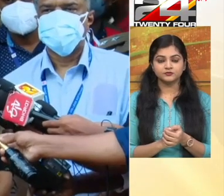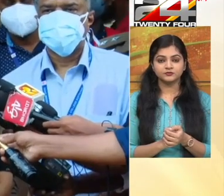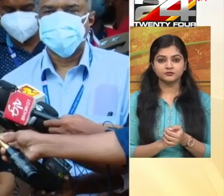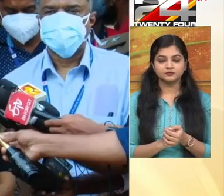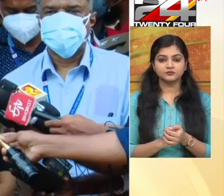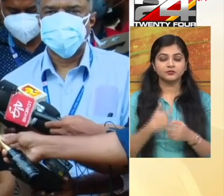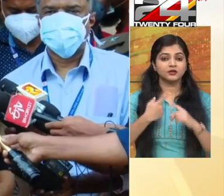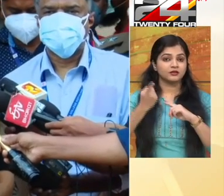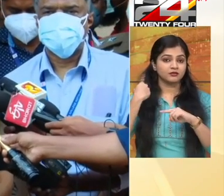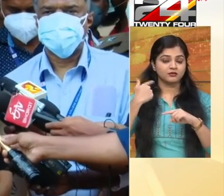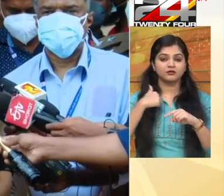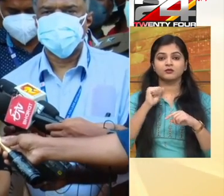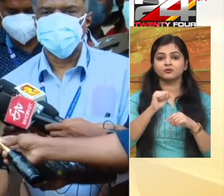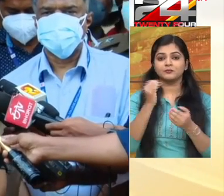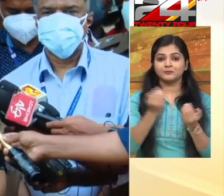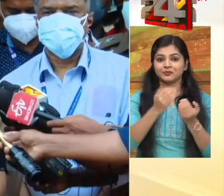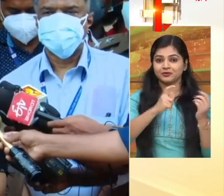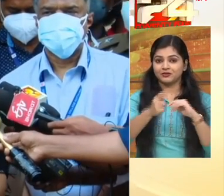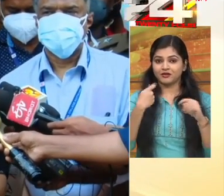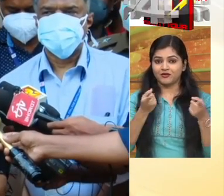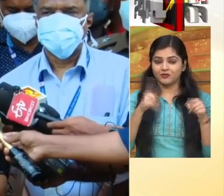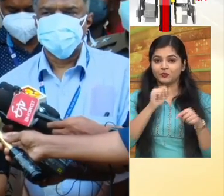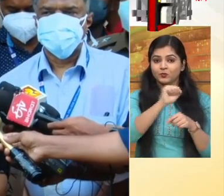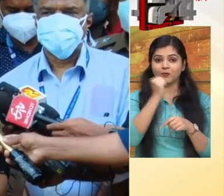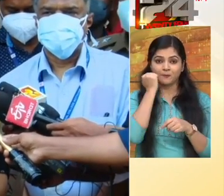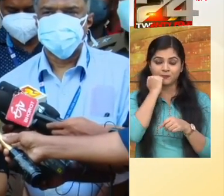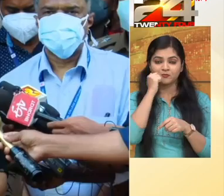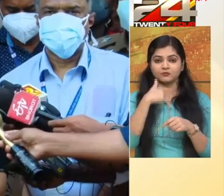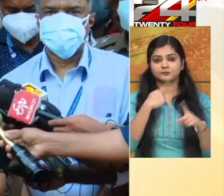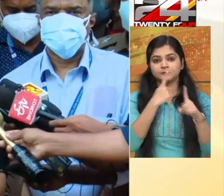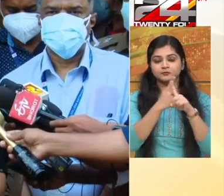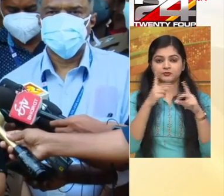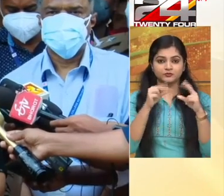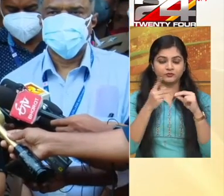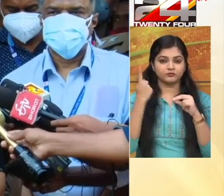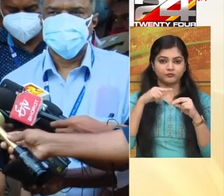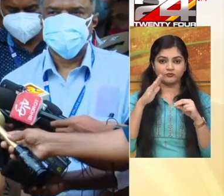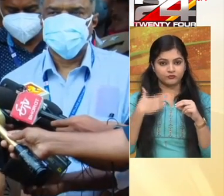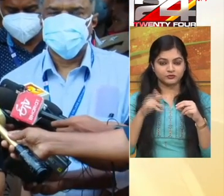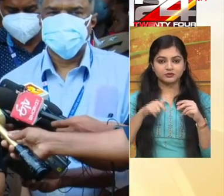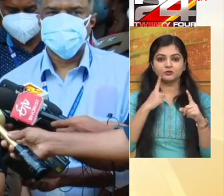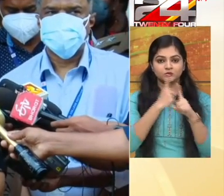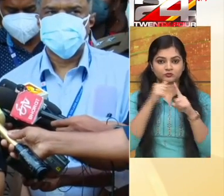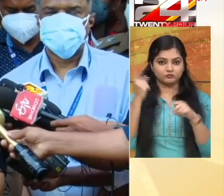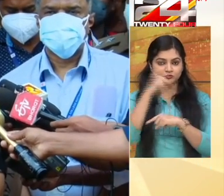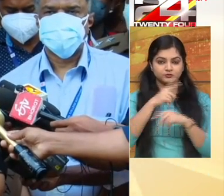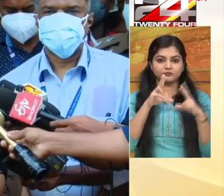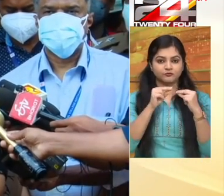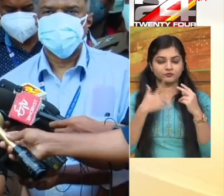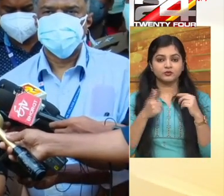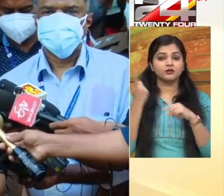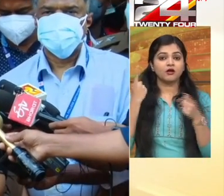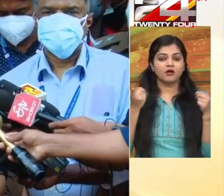ഞാൻ ഇന്നലെ തന്നെ കുഞ്ഞിൻ്റെ അമ്മയുമായി രാത്രി സംസാരിച്ചിരുന്നു. ഇപ്പോൾ നേരിട്ട് കണ്ട് സംസാരിച്ചു. ഇന്നലത്തെ കാര്യങ്ങളൊക്കെ